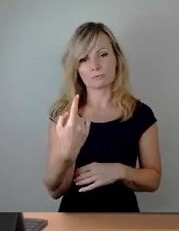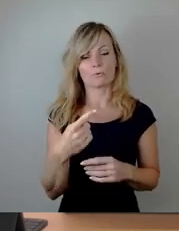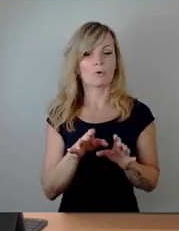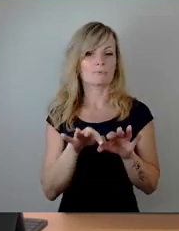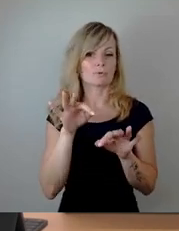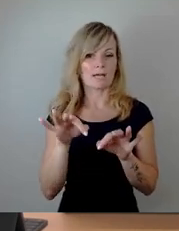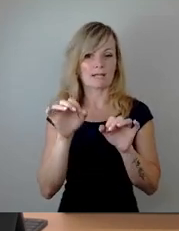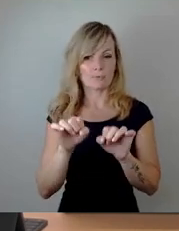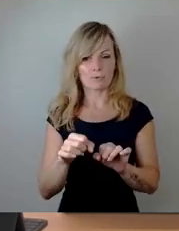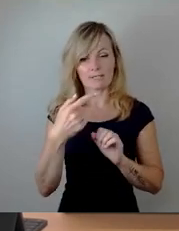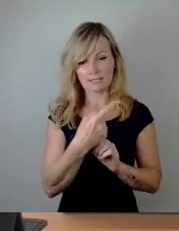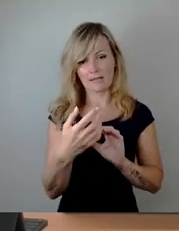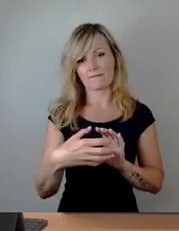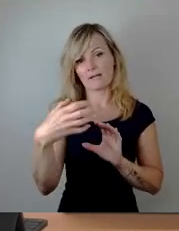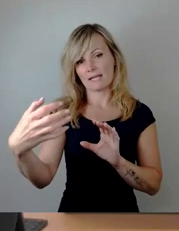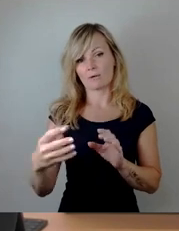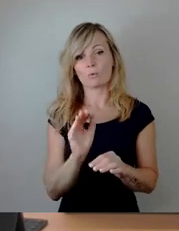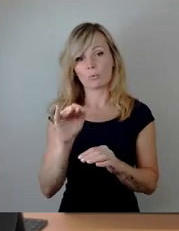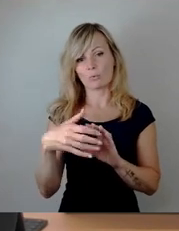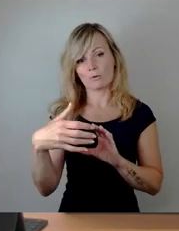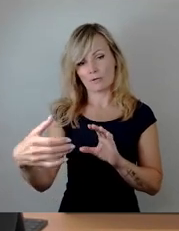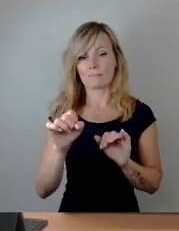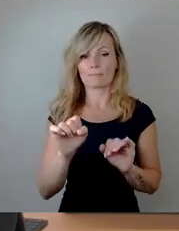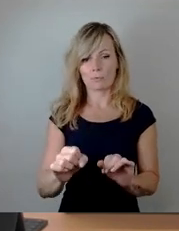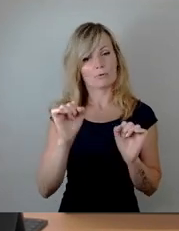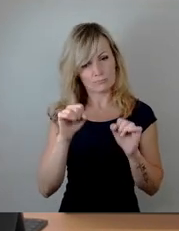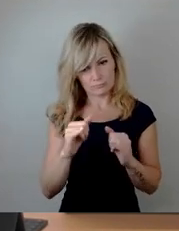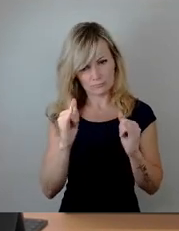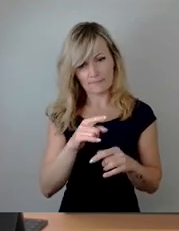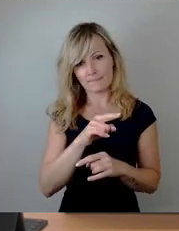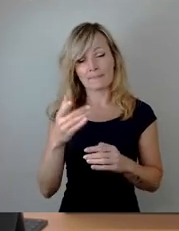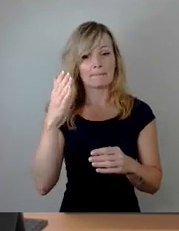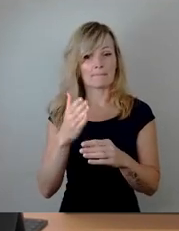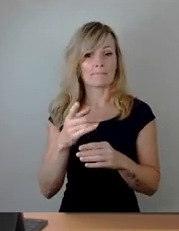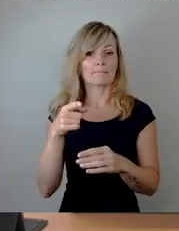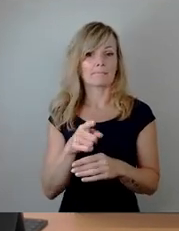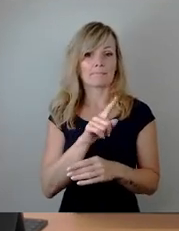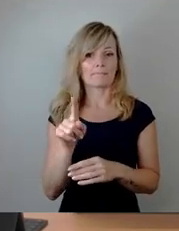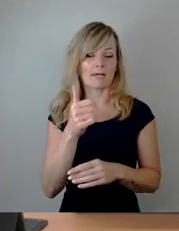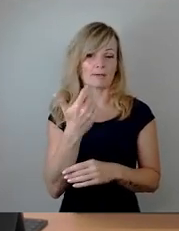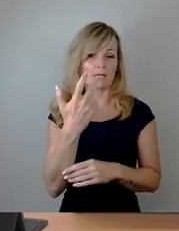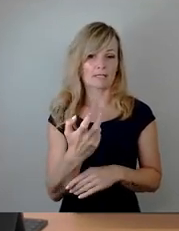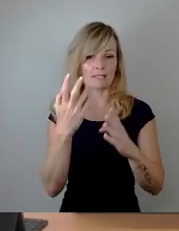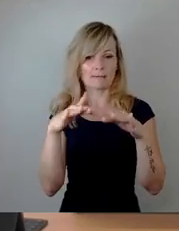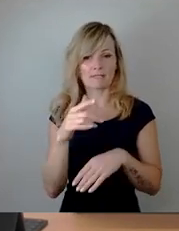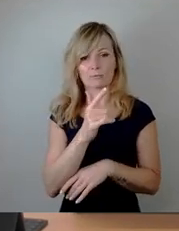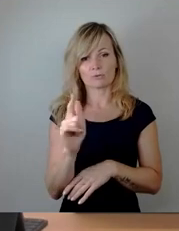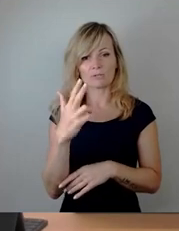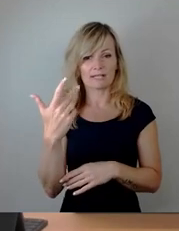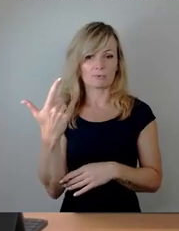des Dienstverhältnisses über diesen Zeitpunkt hinaus längstens bis zum 31. Dezember 2028